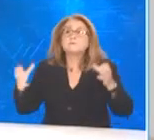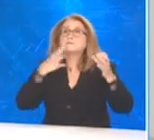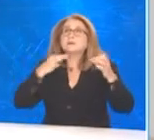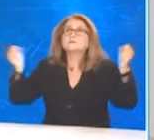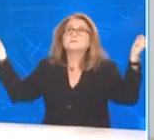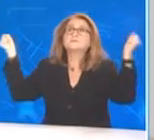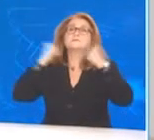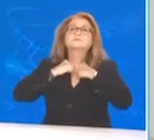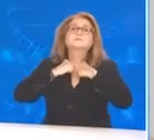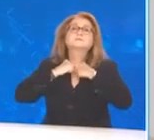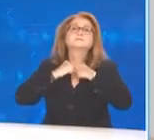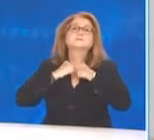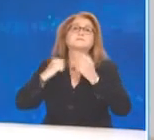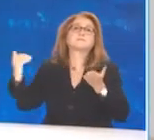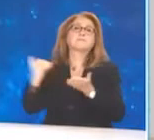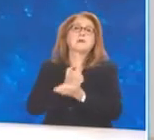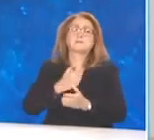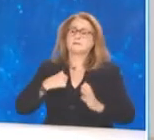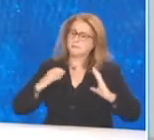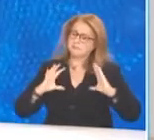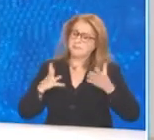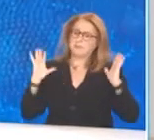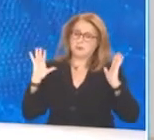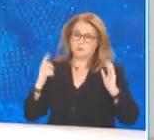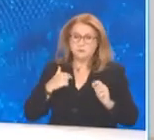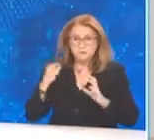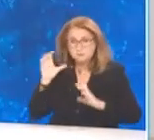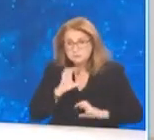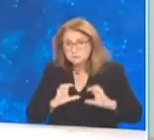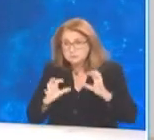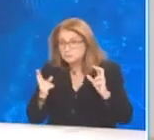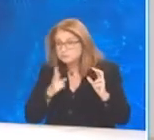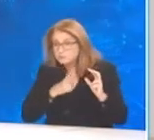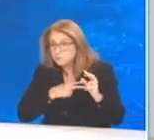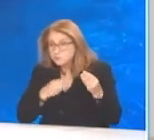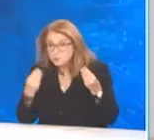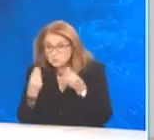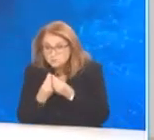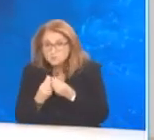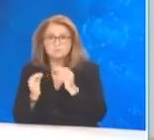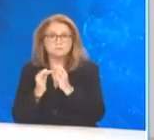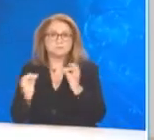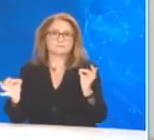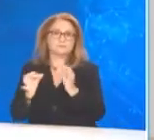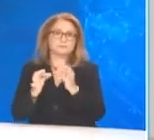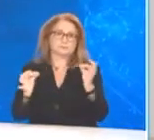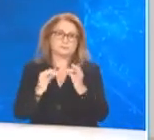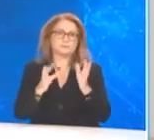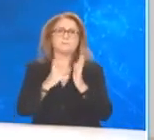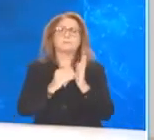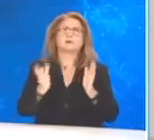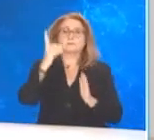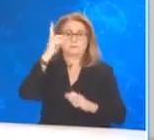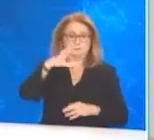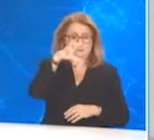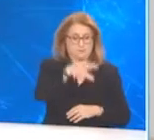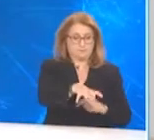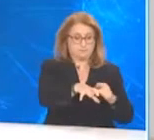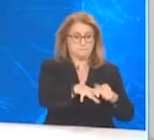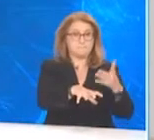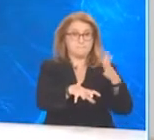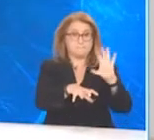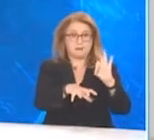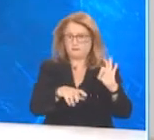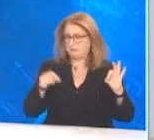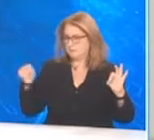δώσουν αποτέλεσμα. Σε κάθε περίπτωση όμως, σας ξαναλέω ότι τα χαρακτηριστικά μιας περιοχής με 50 κρούσματα από μια άλλη περιοχή με